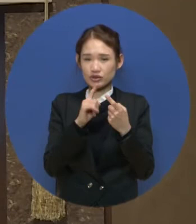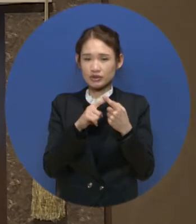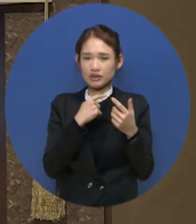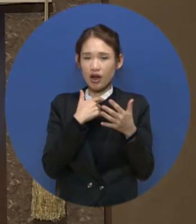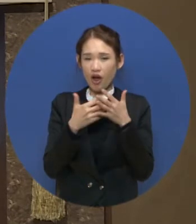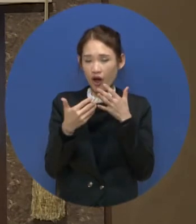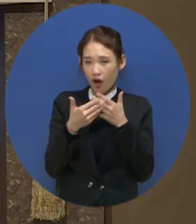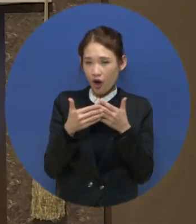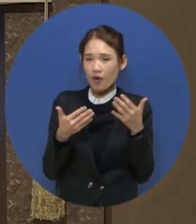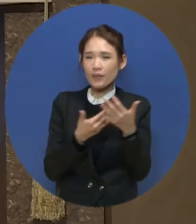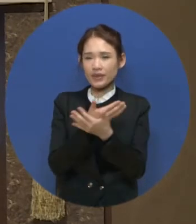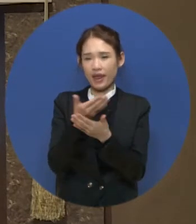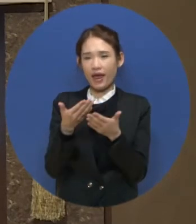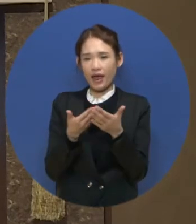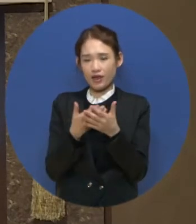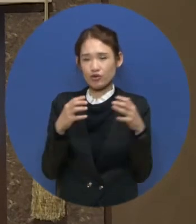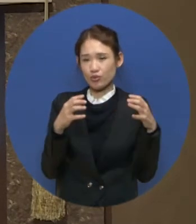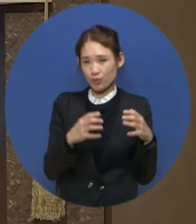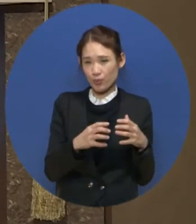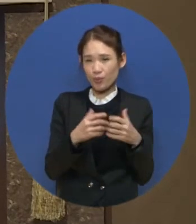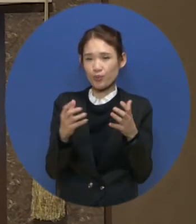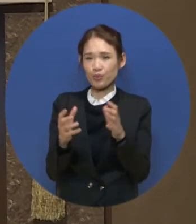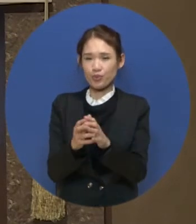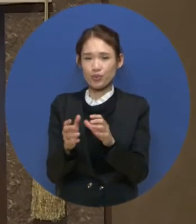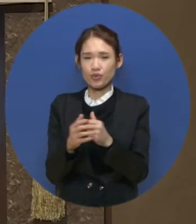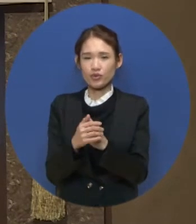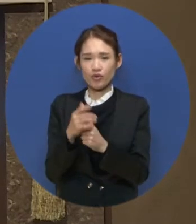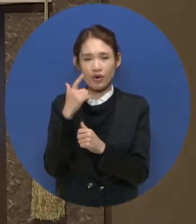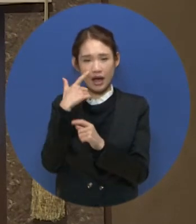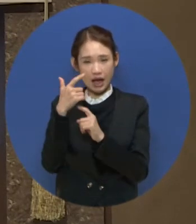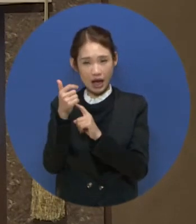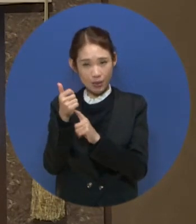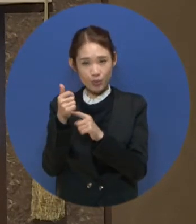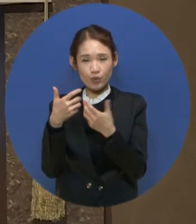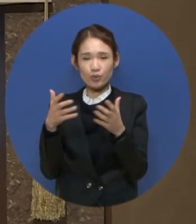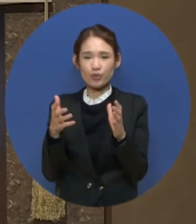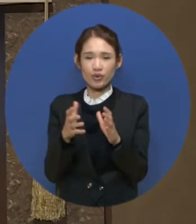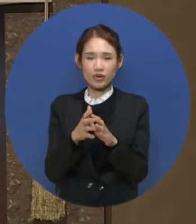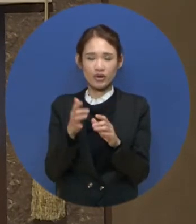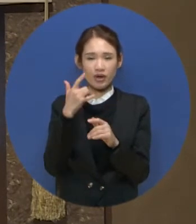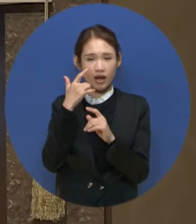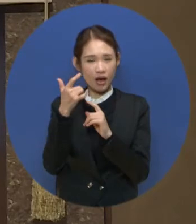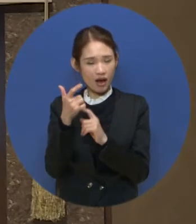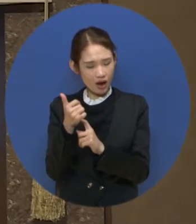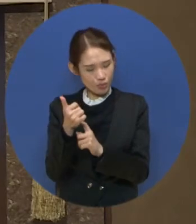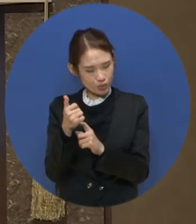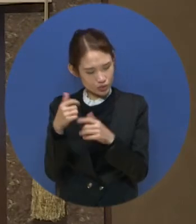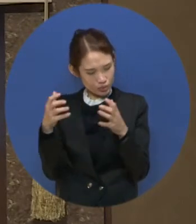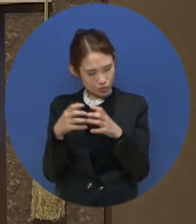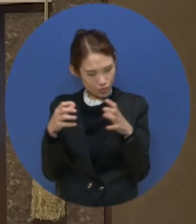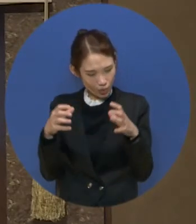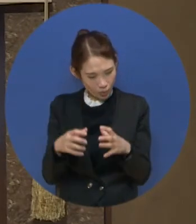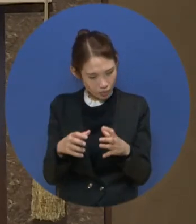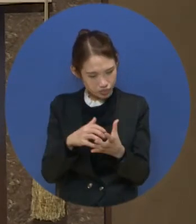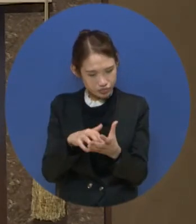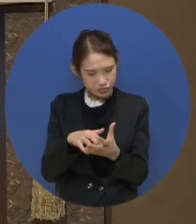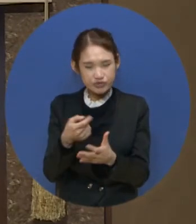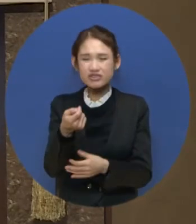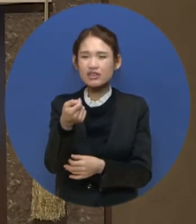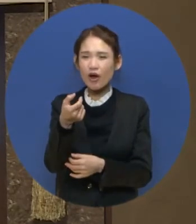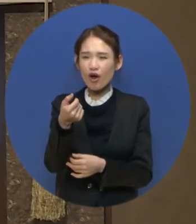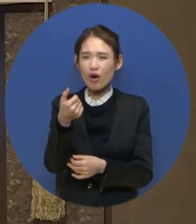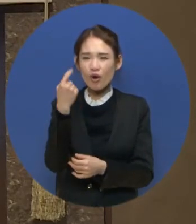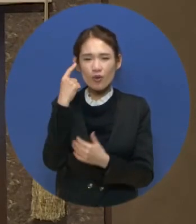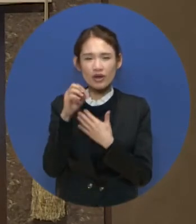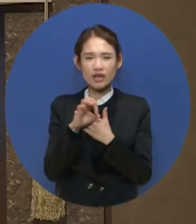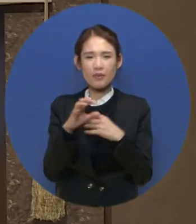경험을 나누는 이런 모임이 있고요. 네. 또 아버지 모임인데 사실은 아버지 모임은 많지는 않습니다. 왜냐하면 잘